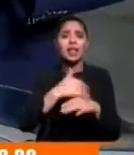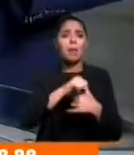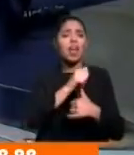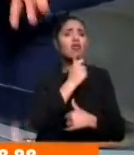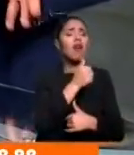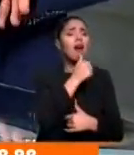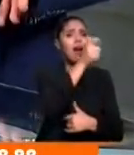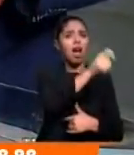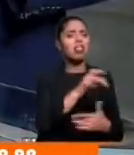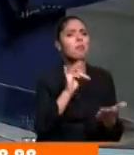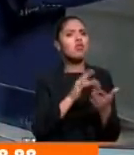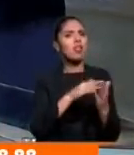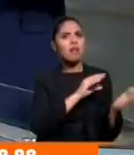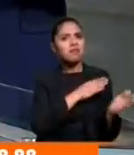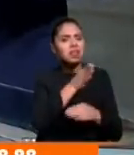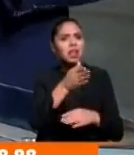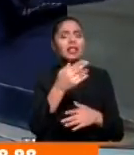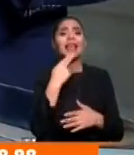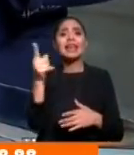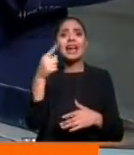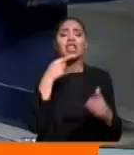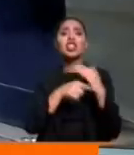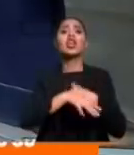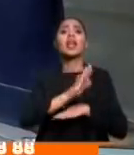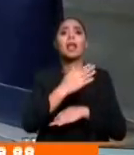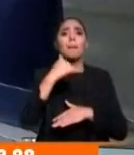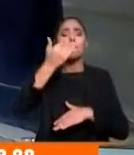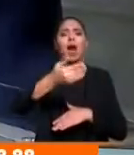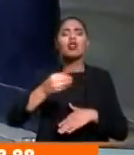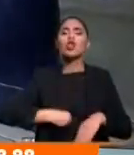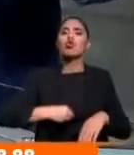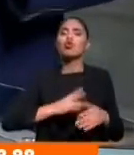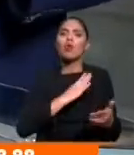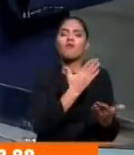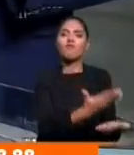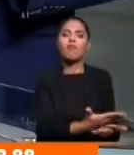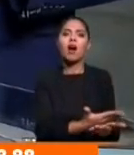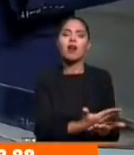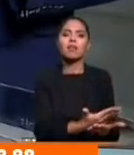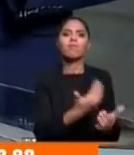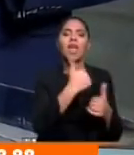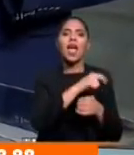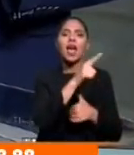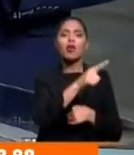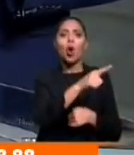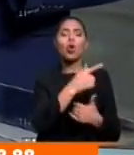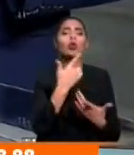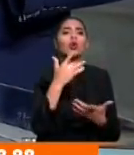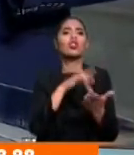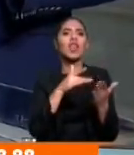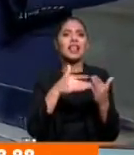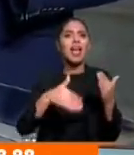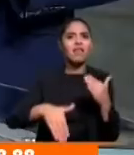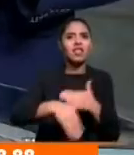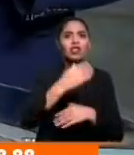eşi cezaevine de girdi ama karısının şikayetiyle değil, başka suçlar da vardı işlediği. Eşi onun cezaevinden